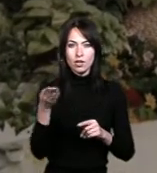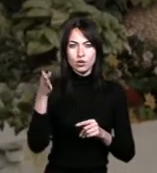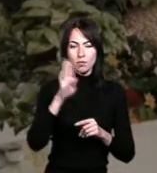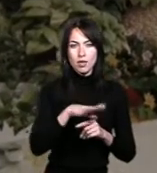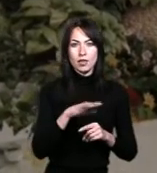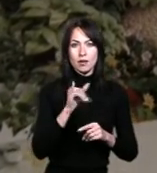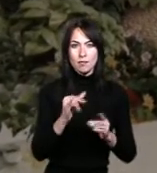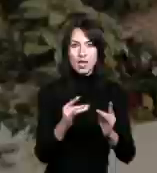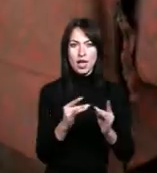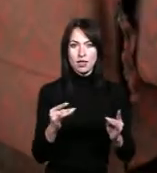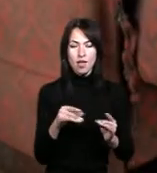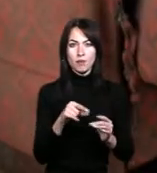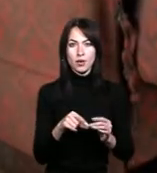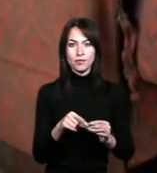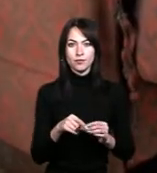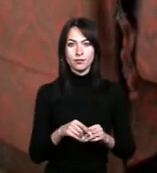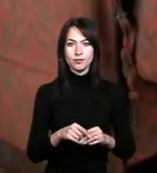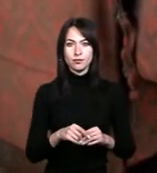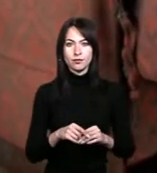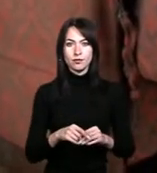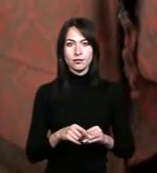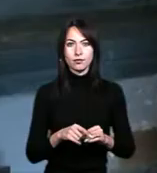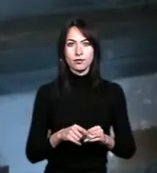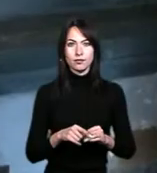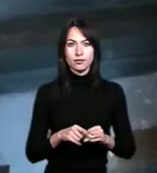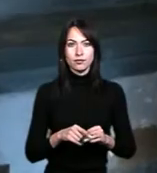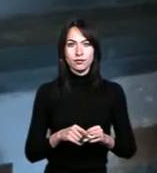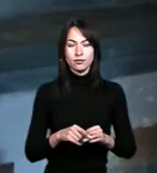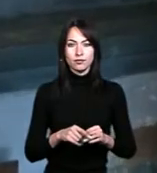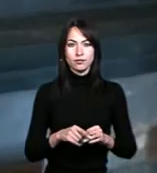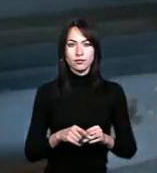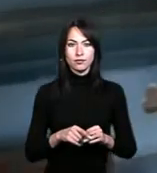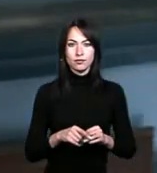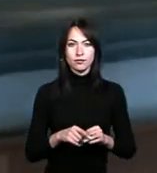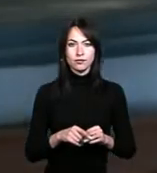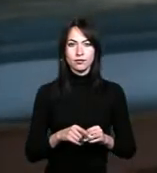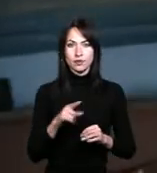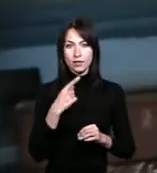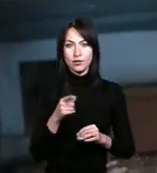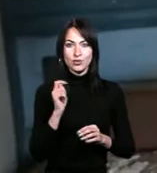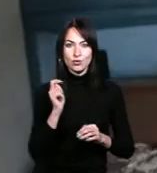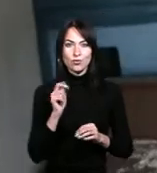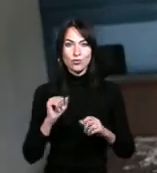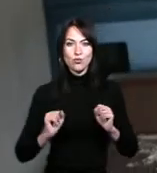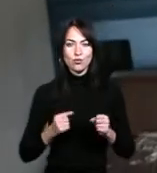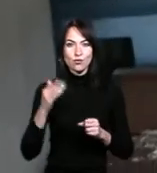канапа з лежанками. Я наділа, бока грім. Я лежу, а ступа на цій. Ми отак стукали друг другу в